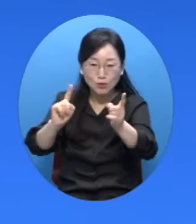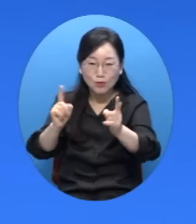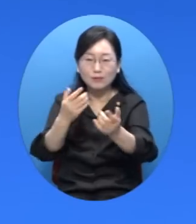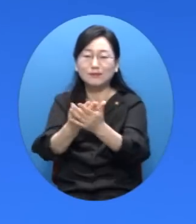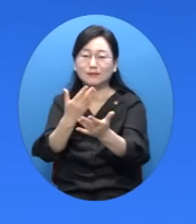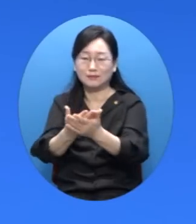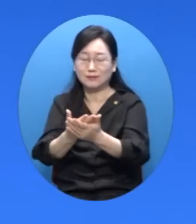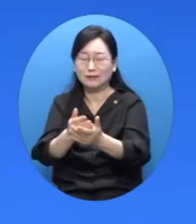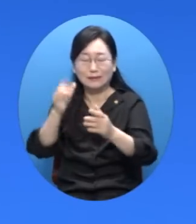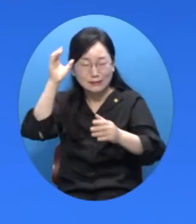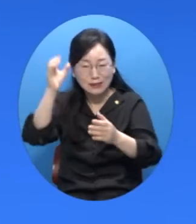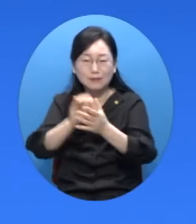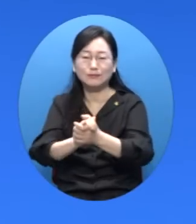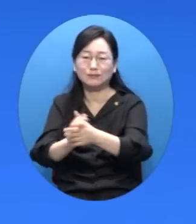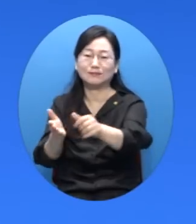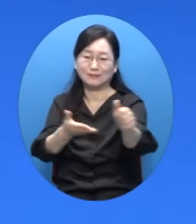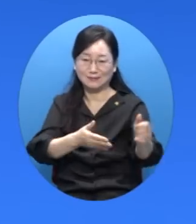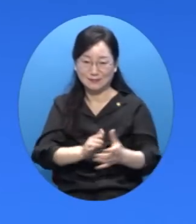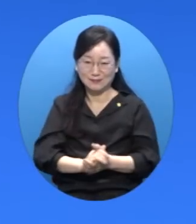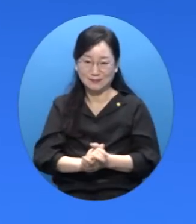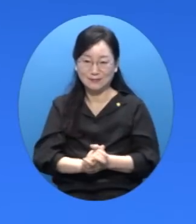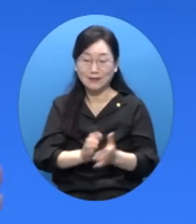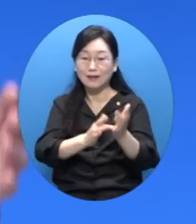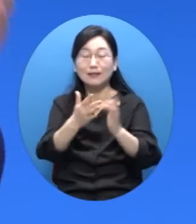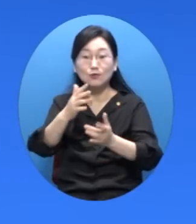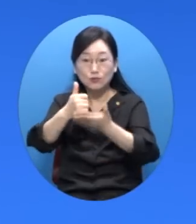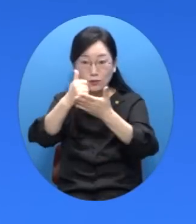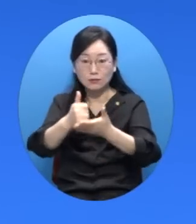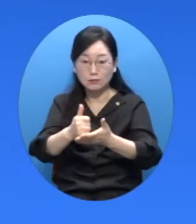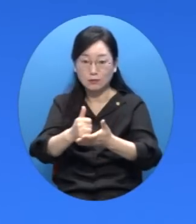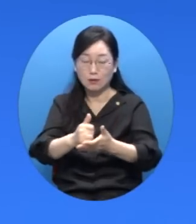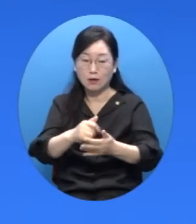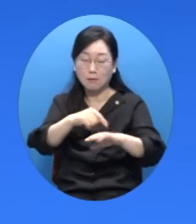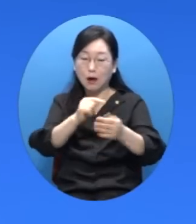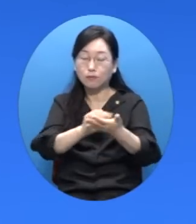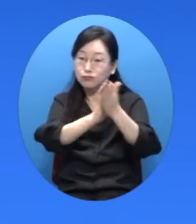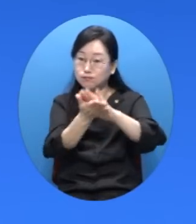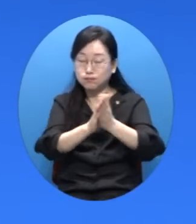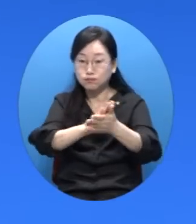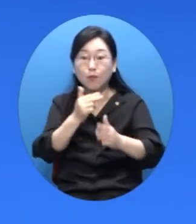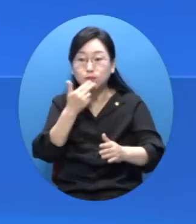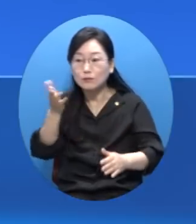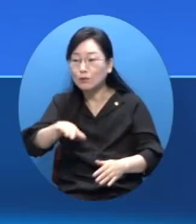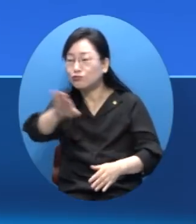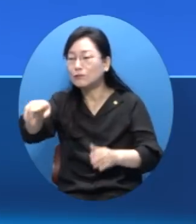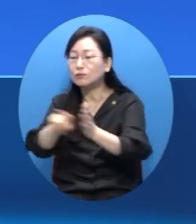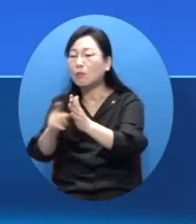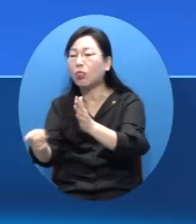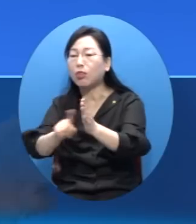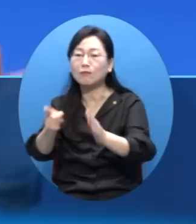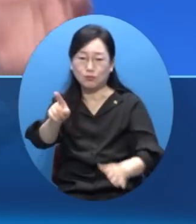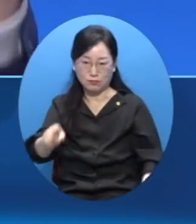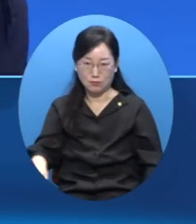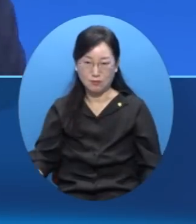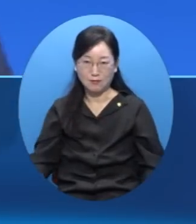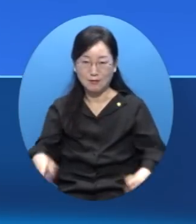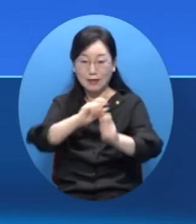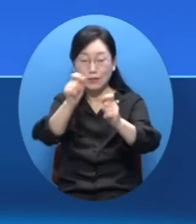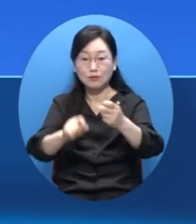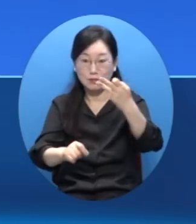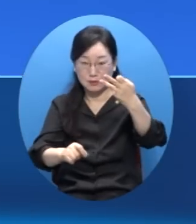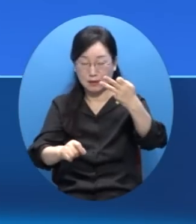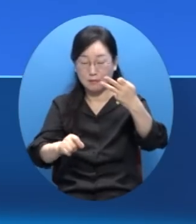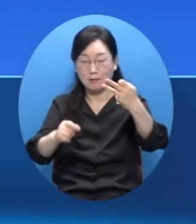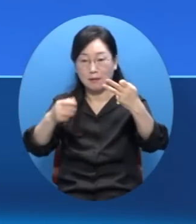하여 주옵소서 기도해야 되는 것입니다. 예수님은 변함이 없는데 우리의 믿음이 약해진 것입니다. 히브리서 13장 8절은 말씀합니다. 예수